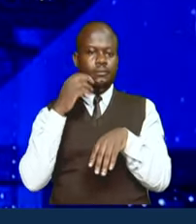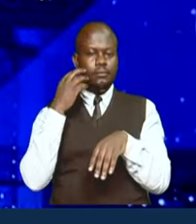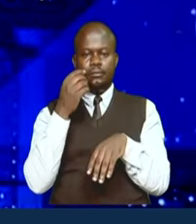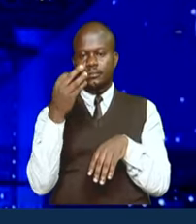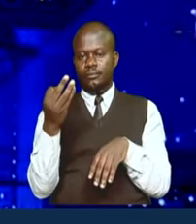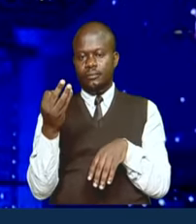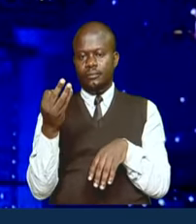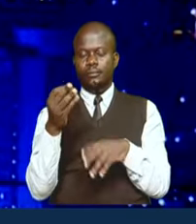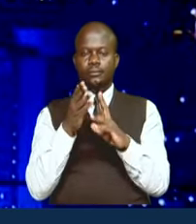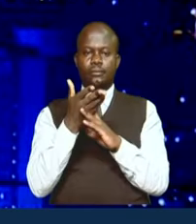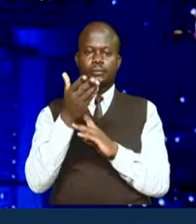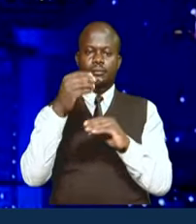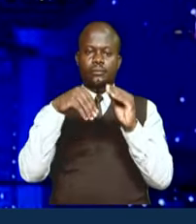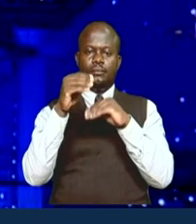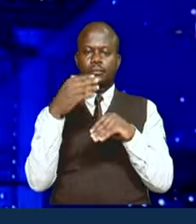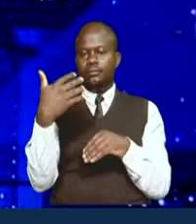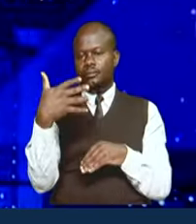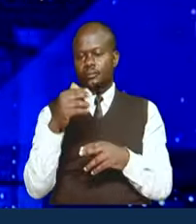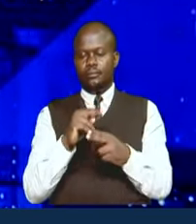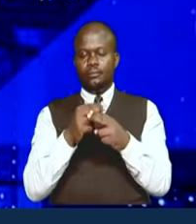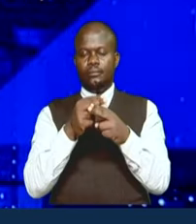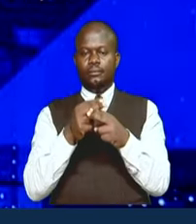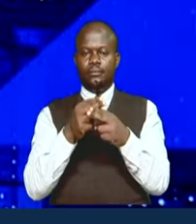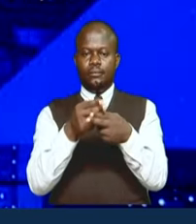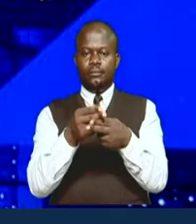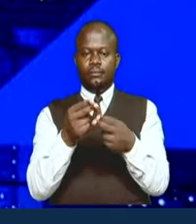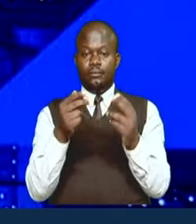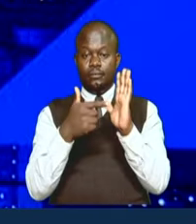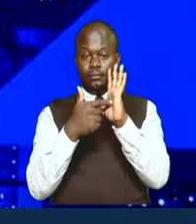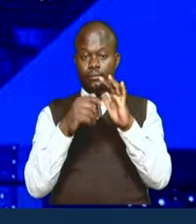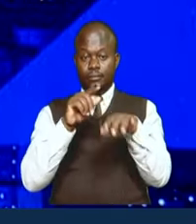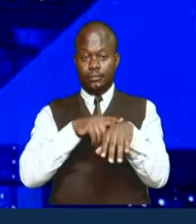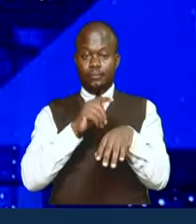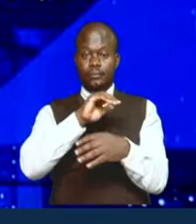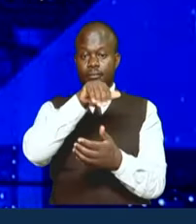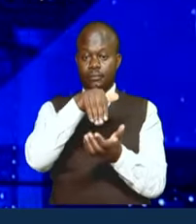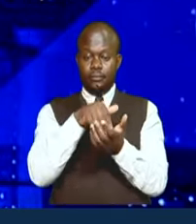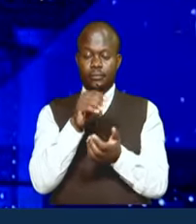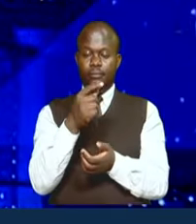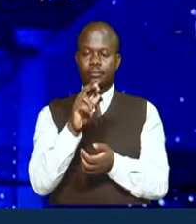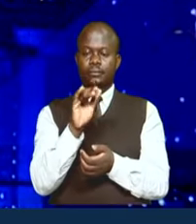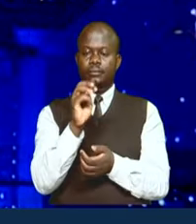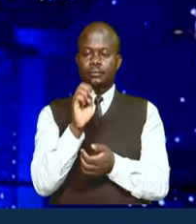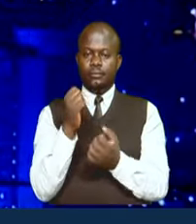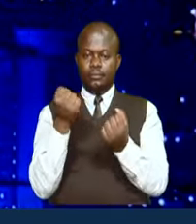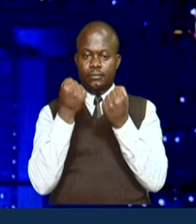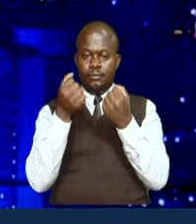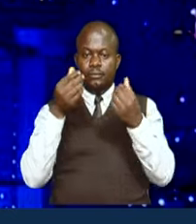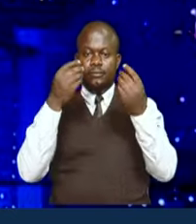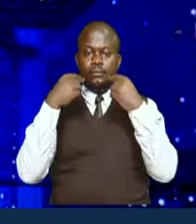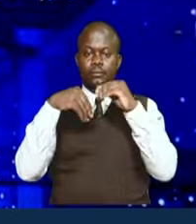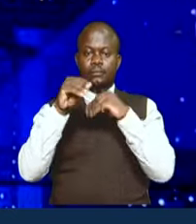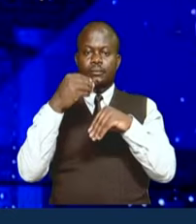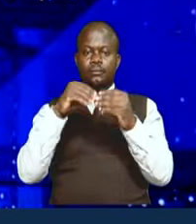atatu binyuze mu bucuruzi bw'impapuro meshwa mwenda bikaba byagaragaye bw'ikigo Prime Energy cyashyiraga ku isoko ry'imari